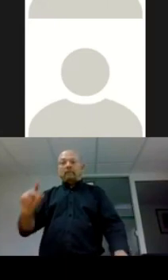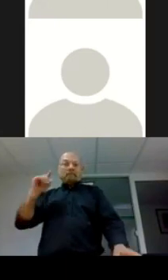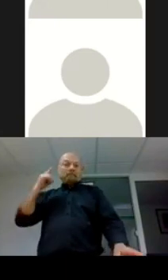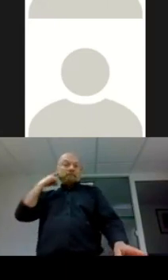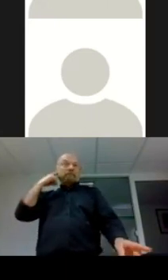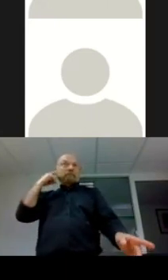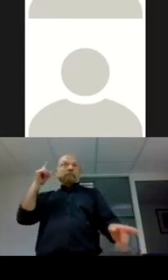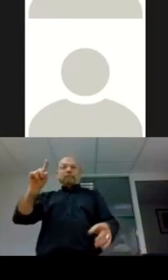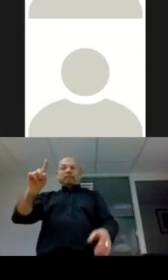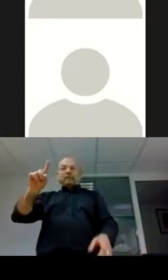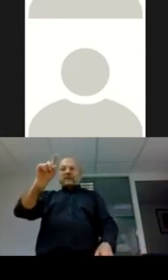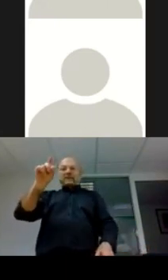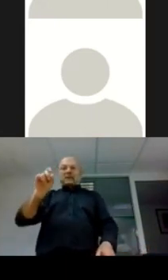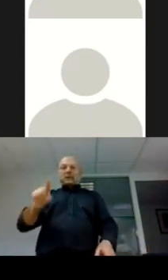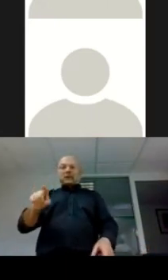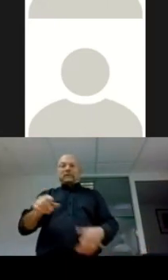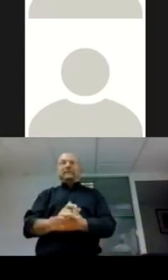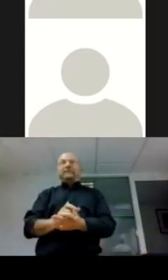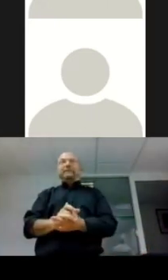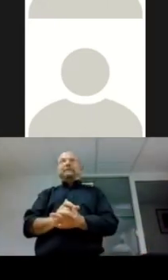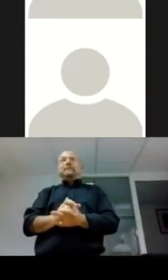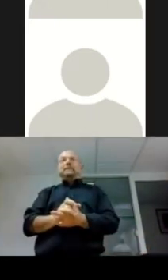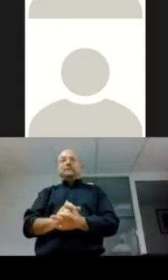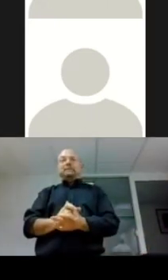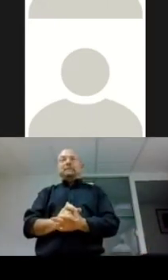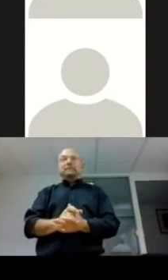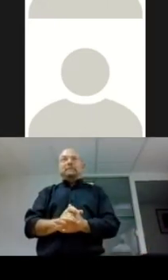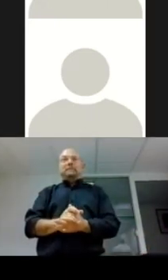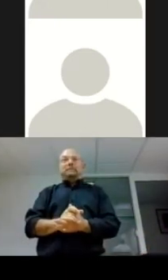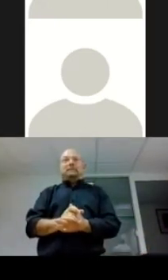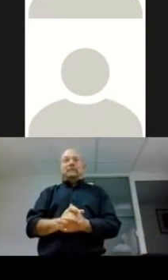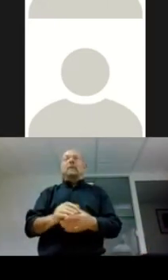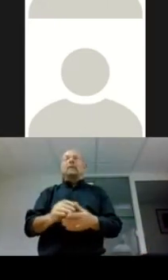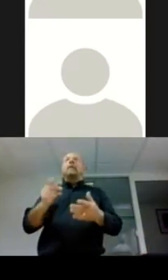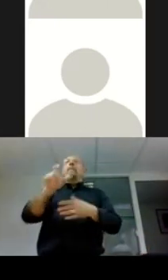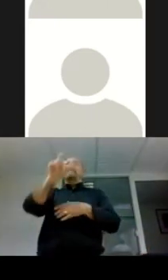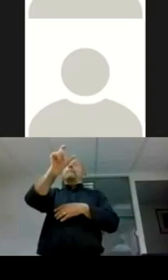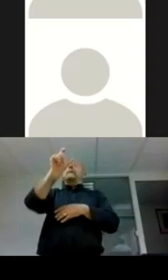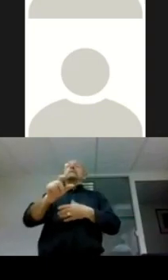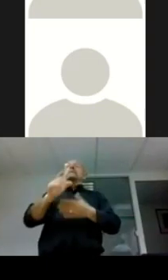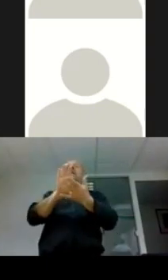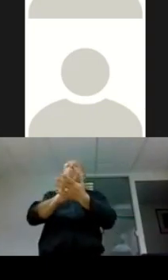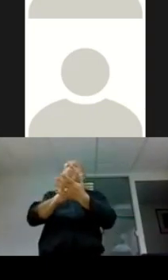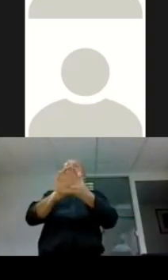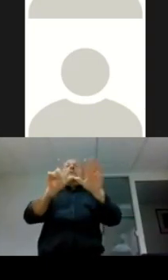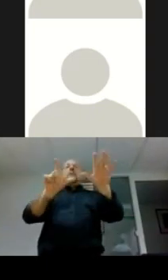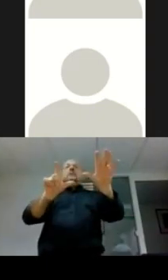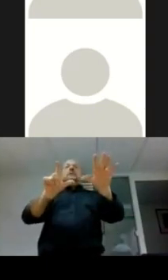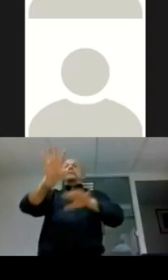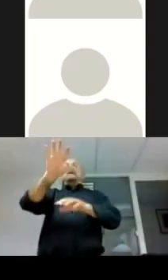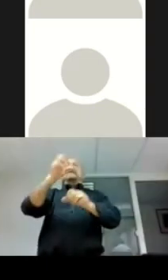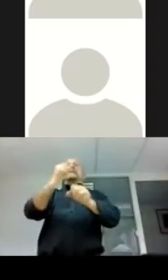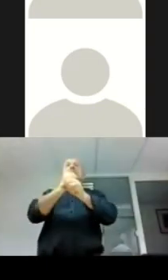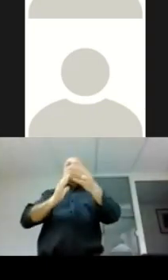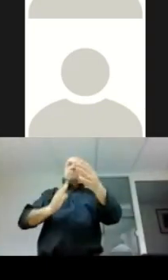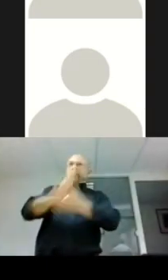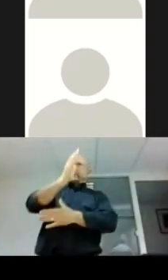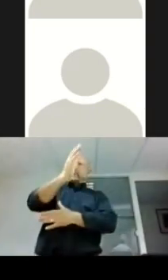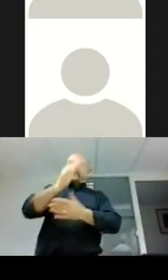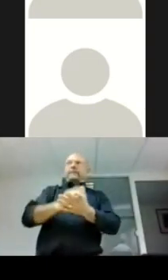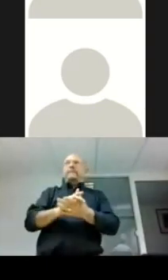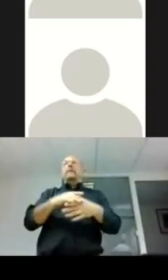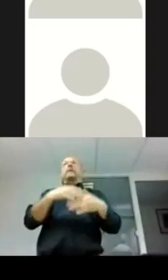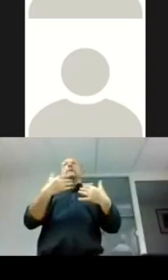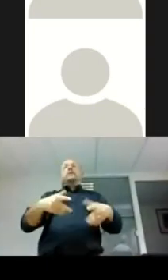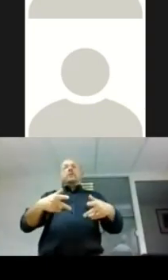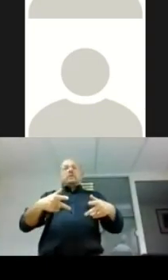Est-ce qu'on peut poser une question? Oui, on vous entend. Oui, bon, ben, s'il vous plaît. Passé 75 ans, quand on